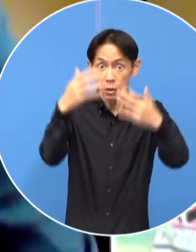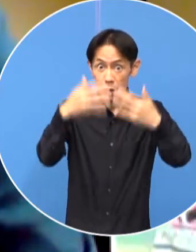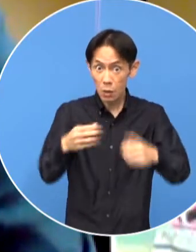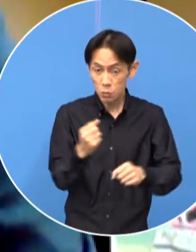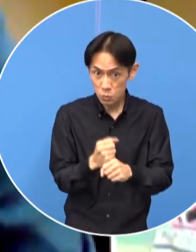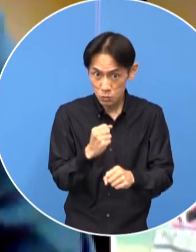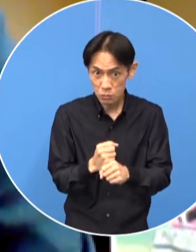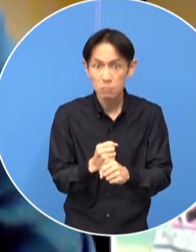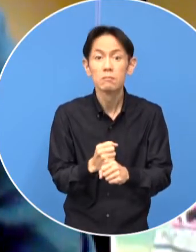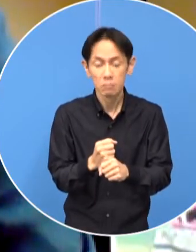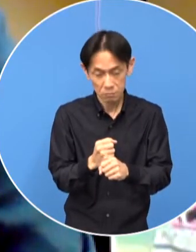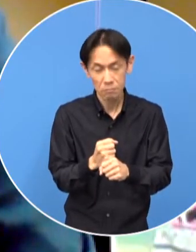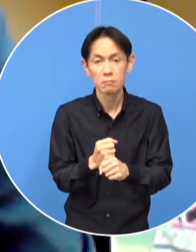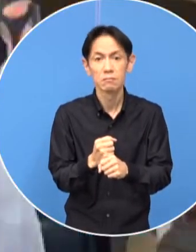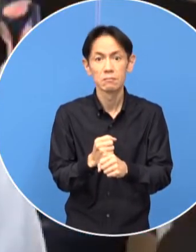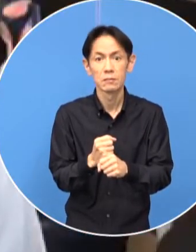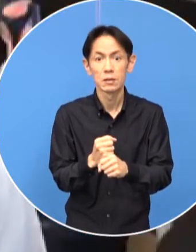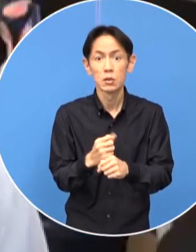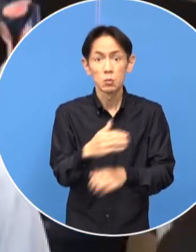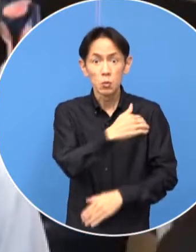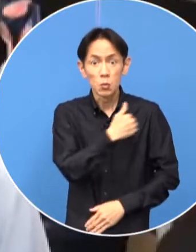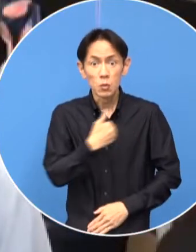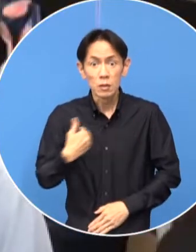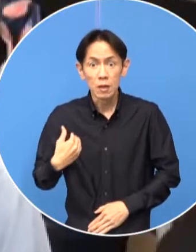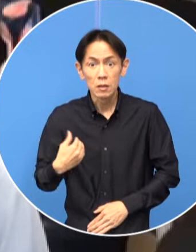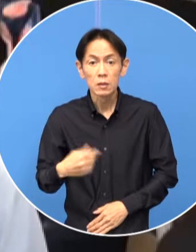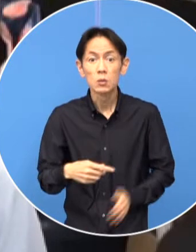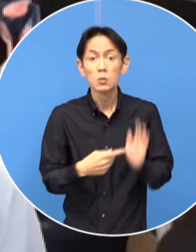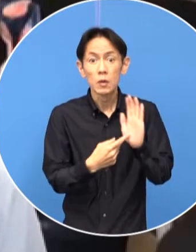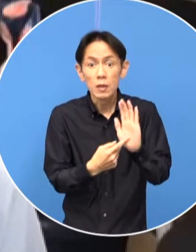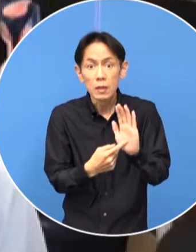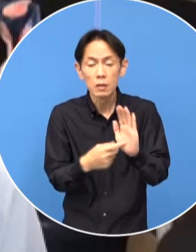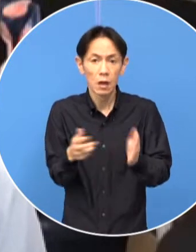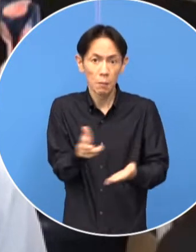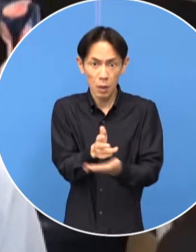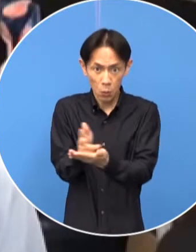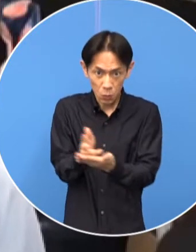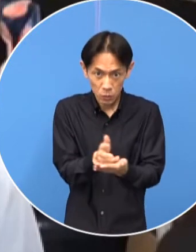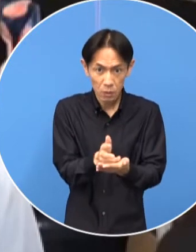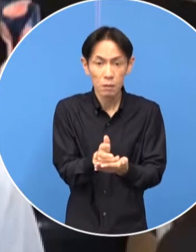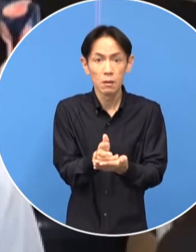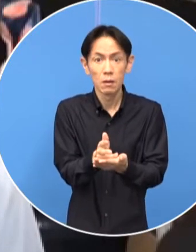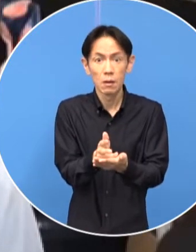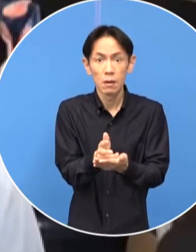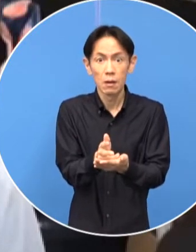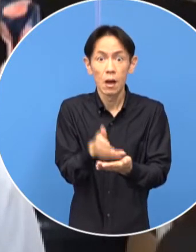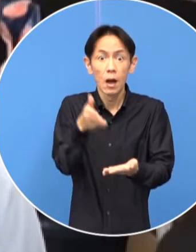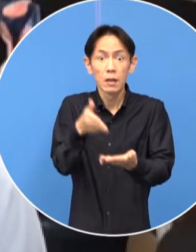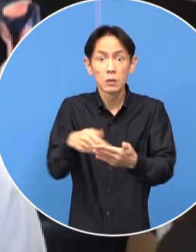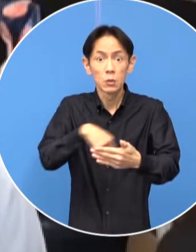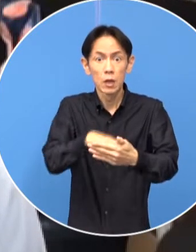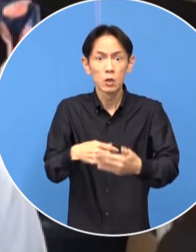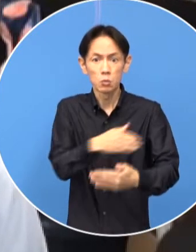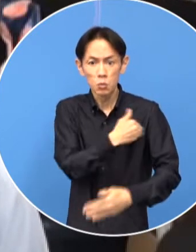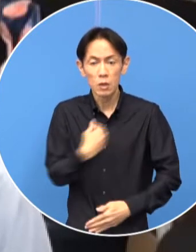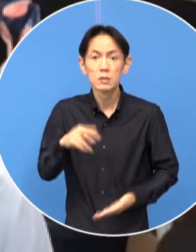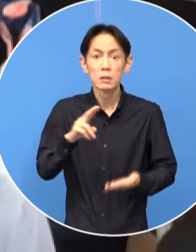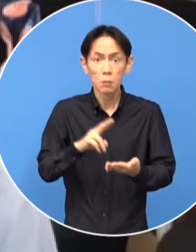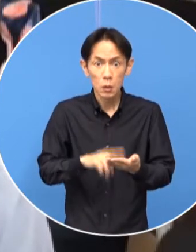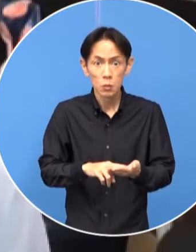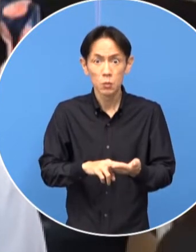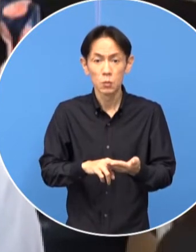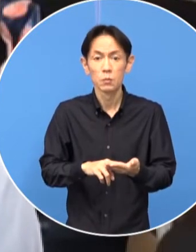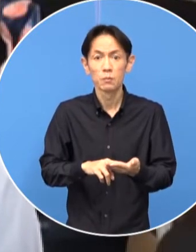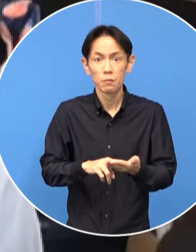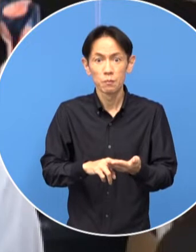映画を作り上げる。 はい、自分たちで出演して、自分たちでカメラをやって、お話も自分たちで決めるっ